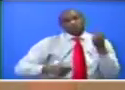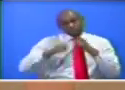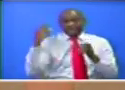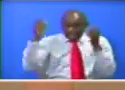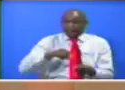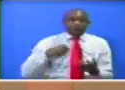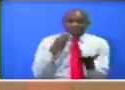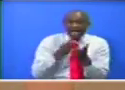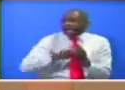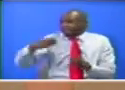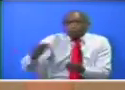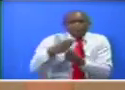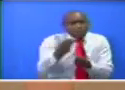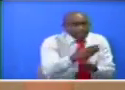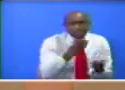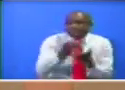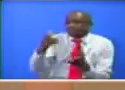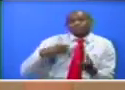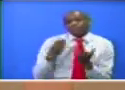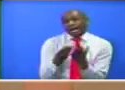pesa na kupea wananchi wetu ambaye ni maskini.